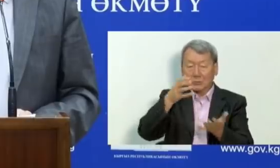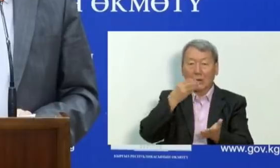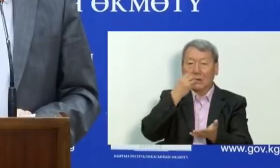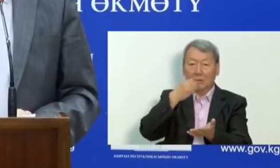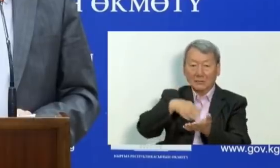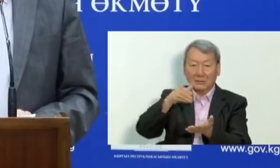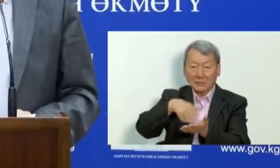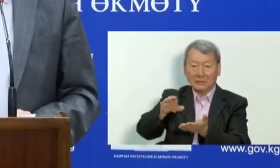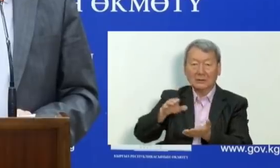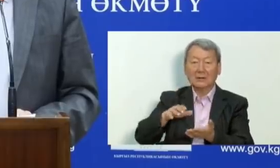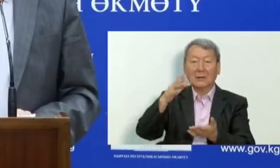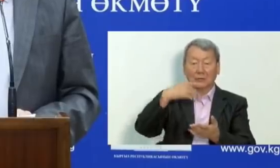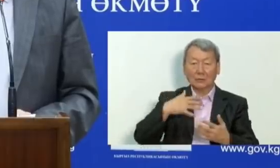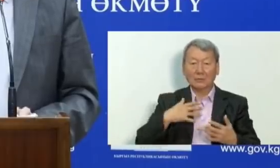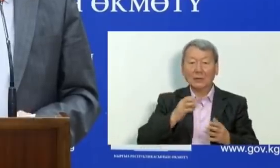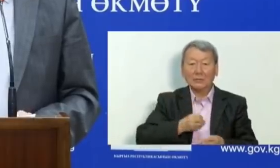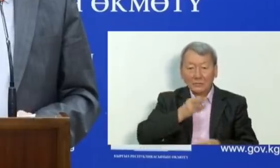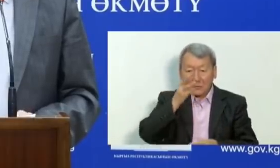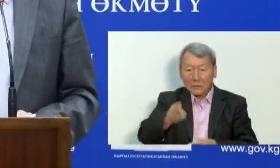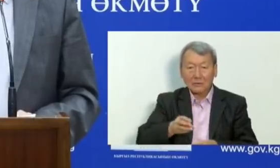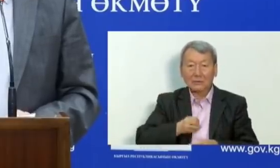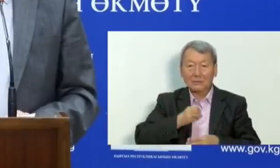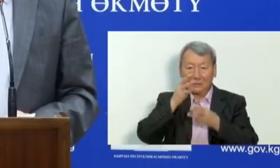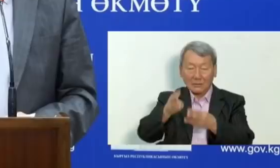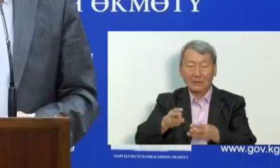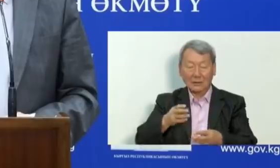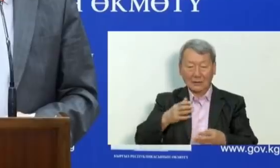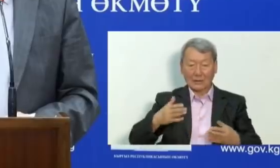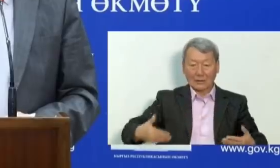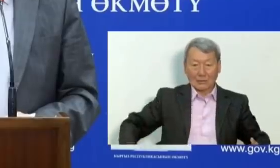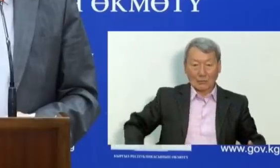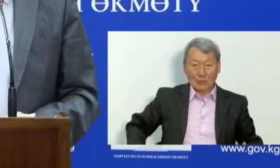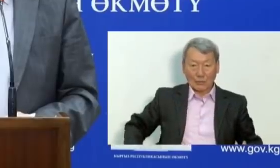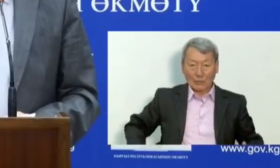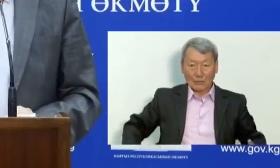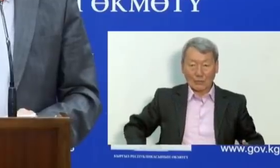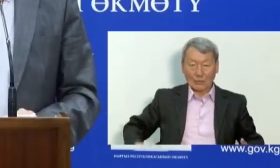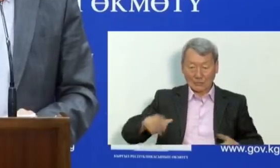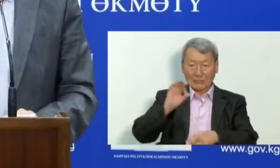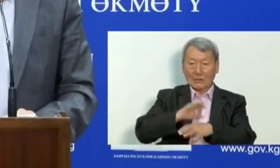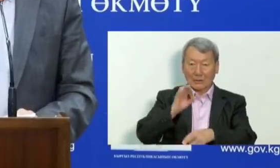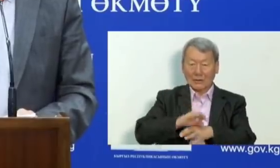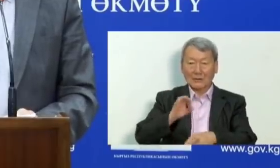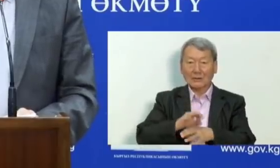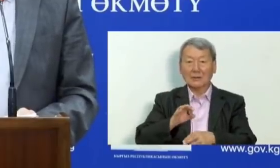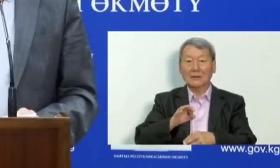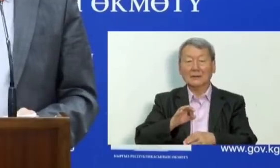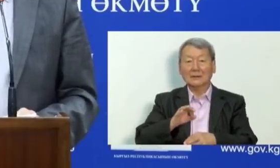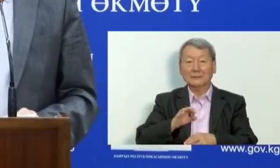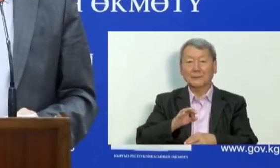жанагындай тошнота, ошол жерде бөйрөк дагы туштары ооруп, анан